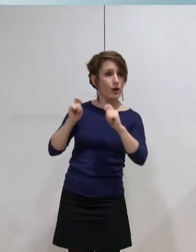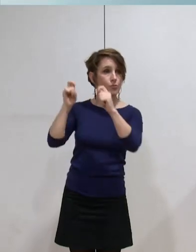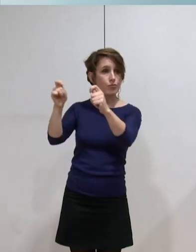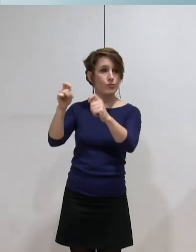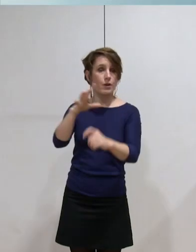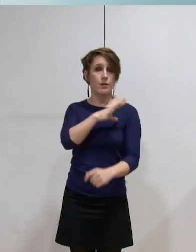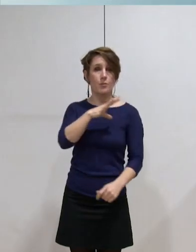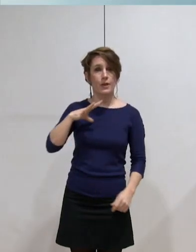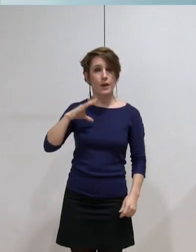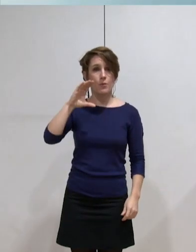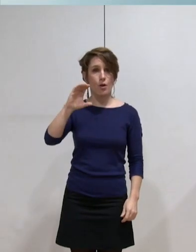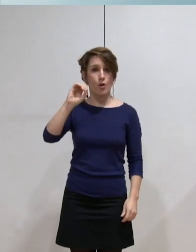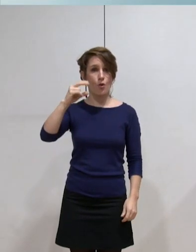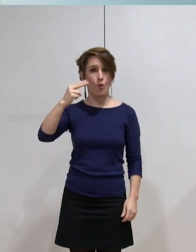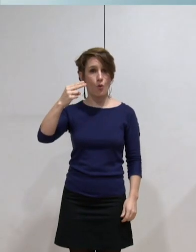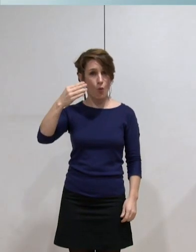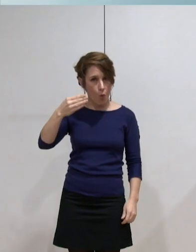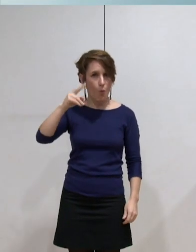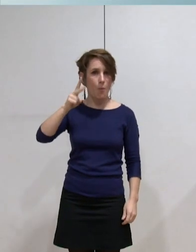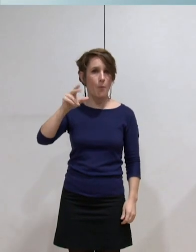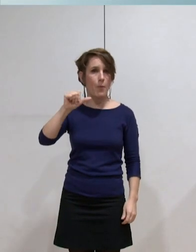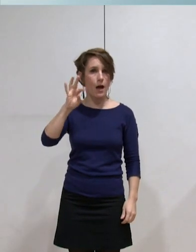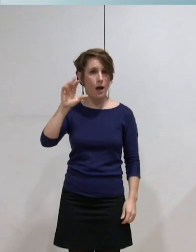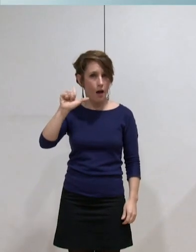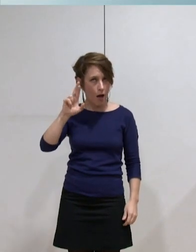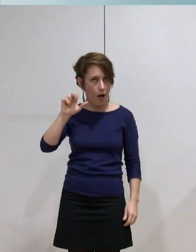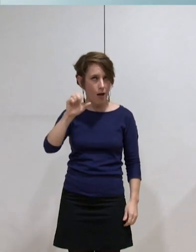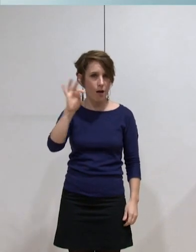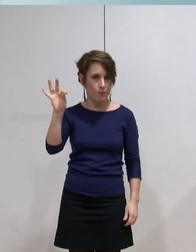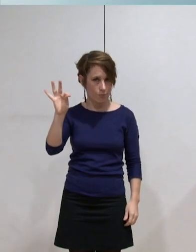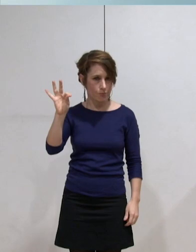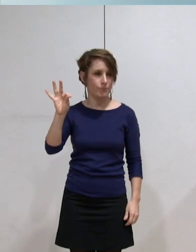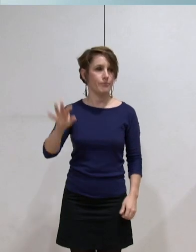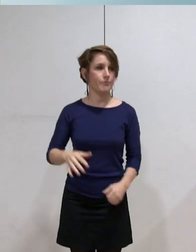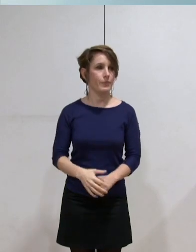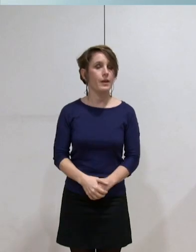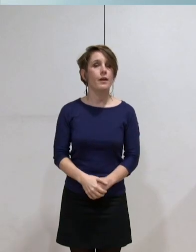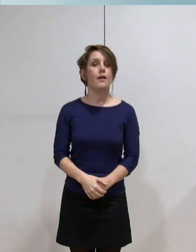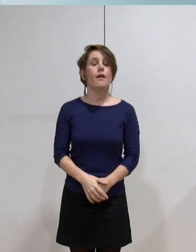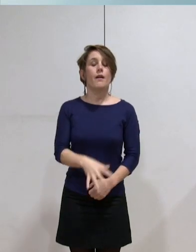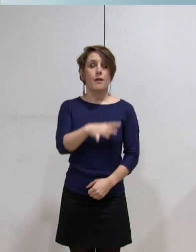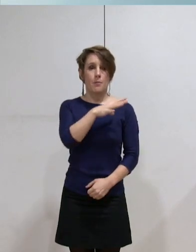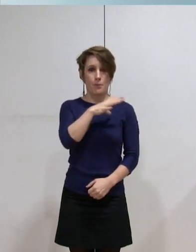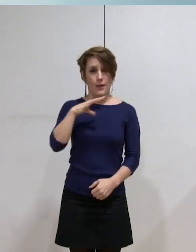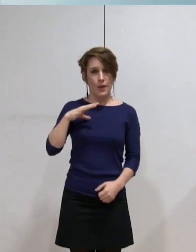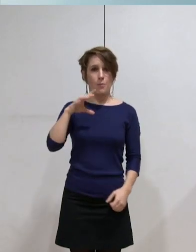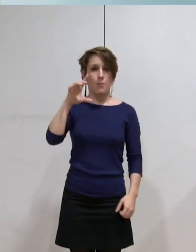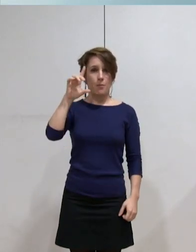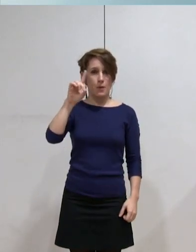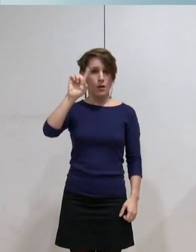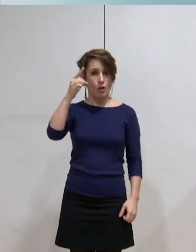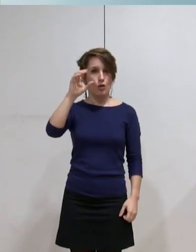madame Suzanne daté monsieur René de séglier Madame Salima dididel Madame